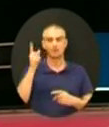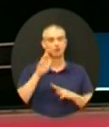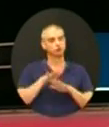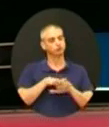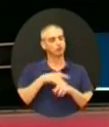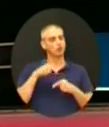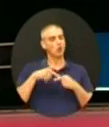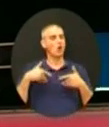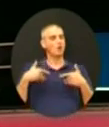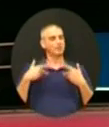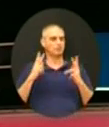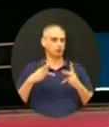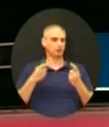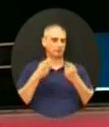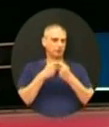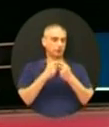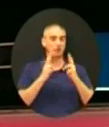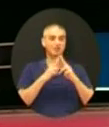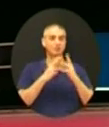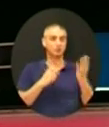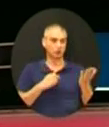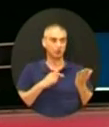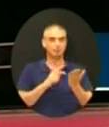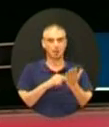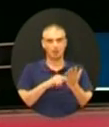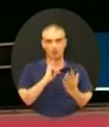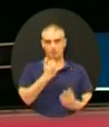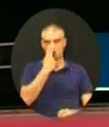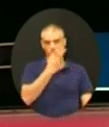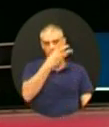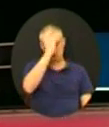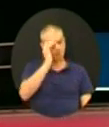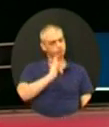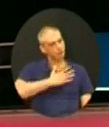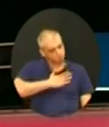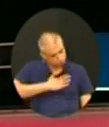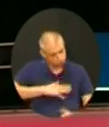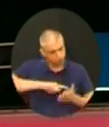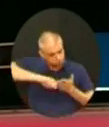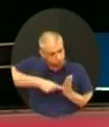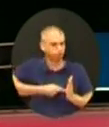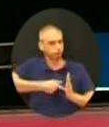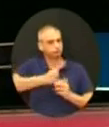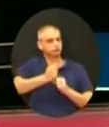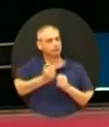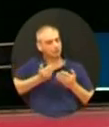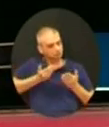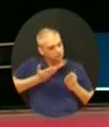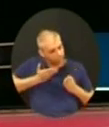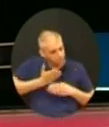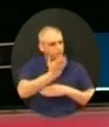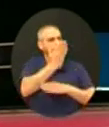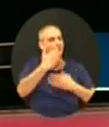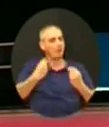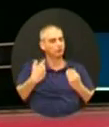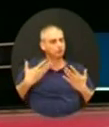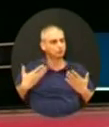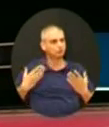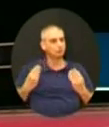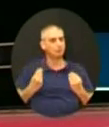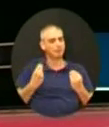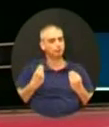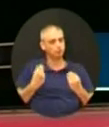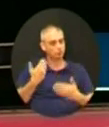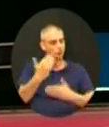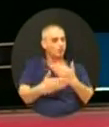איזו אופטימיות מסוימת בהקשר לפגישה הזאת, כי כן רואים שטראמפ נחוש לפרוץ פה איזה, לעשות פה